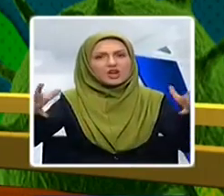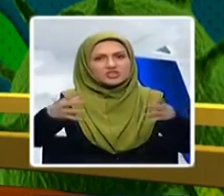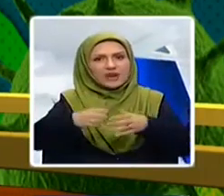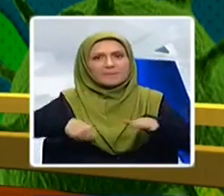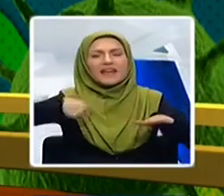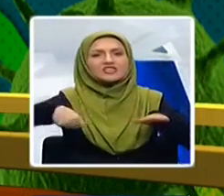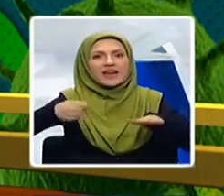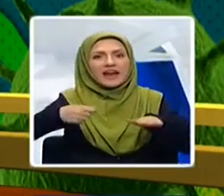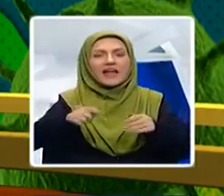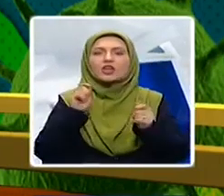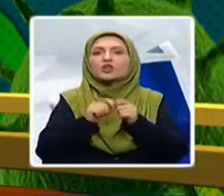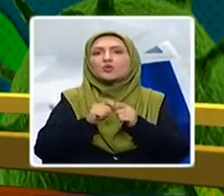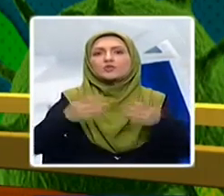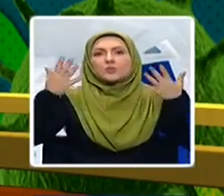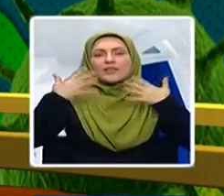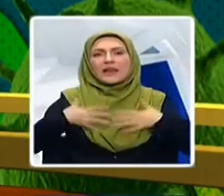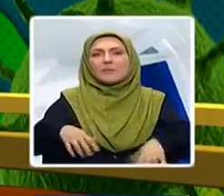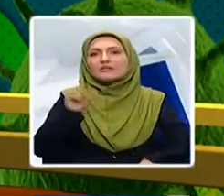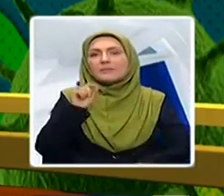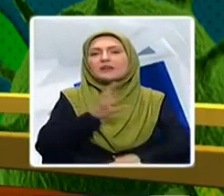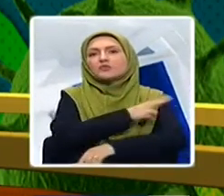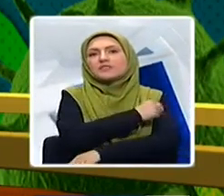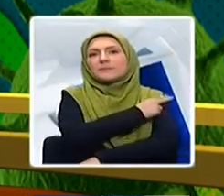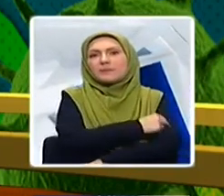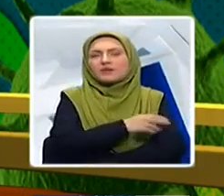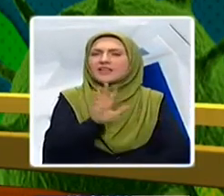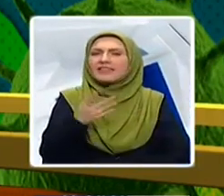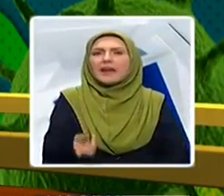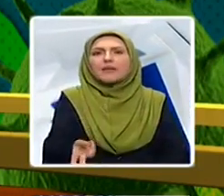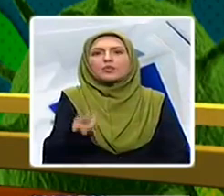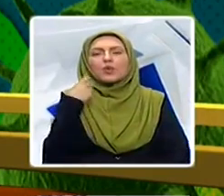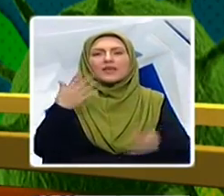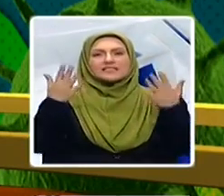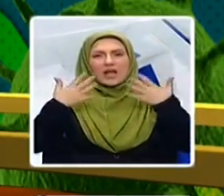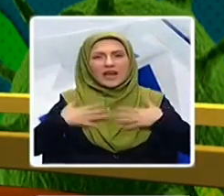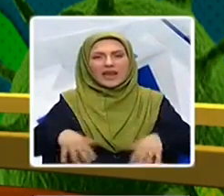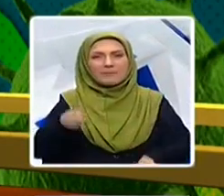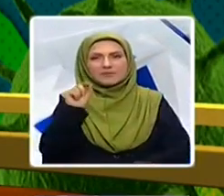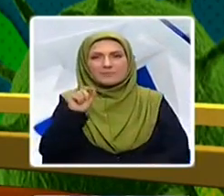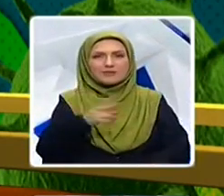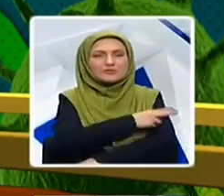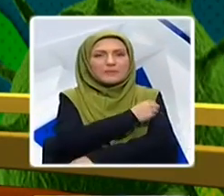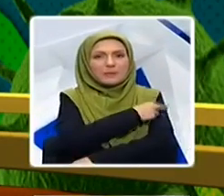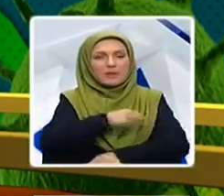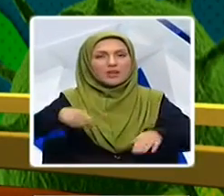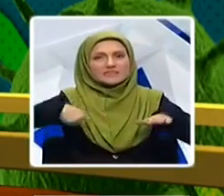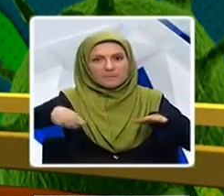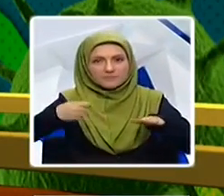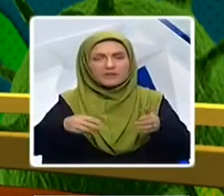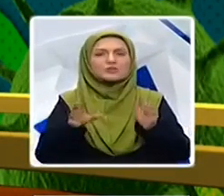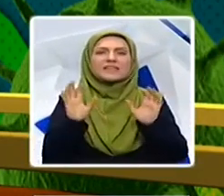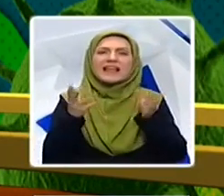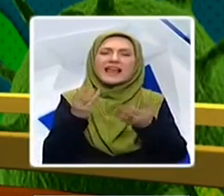تهران به گوش میرسه. در این حسینیه علاوه بر دوخت حدود 2000 دست لباس بیمارستانی در روز، تأمین